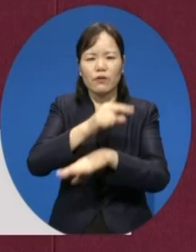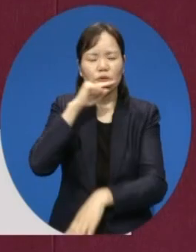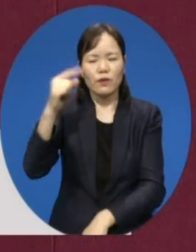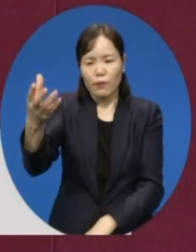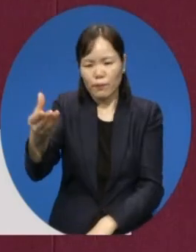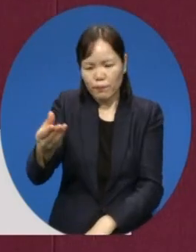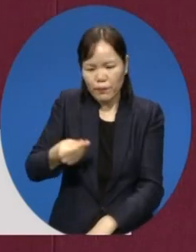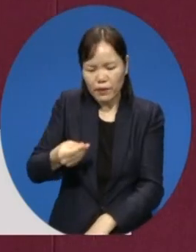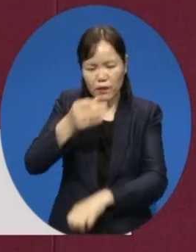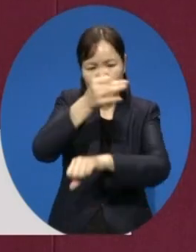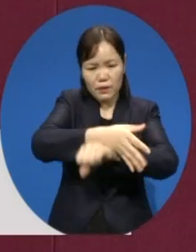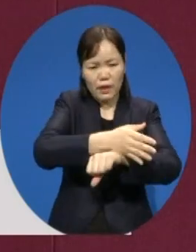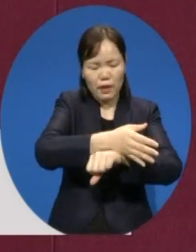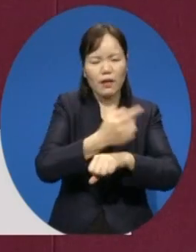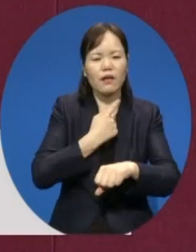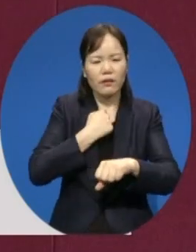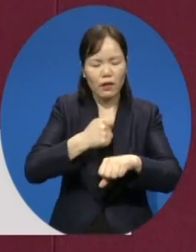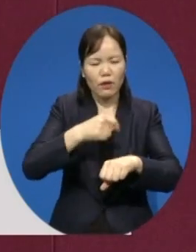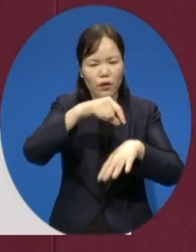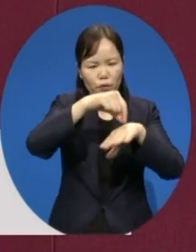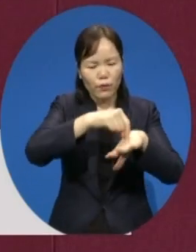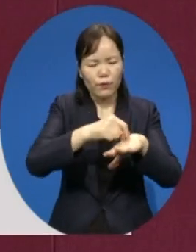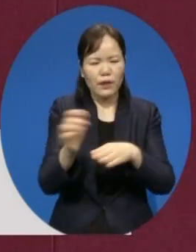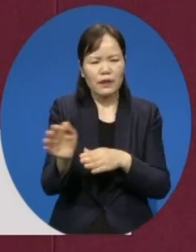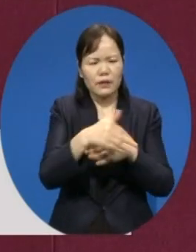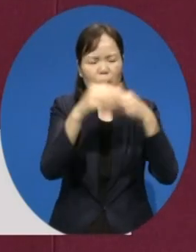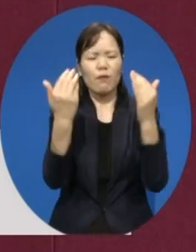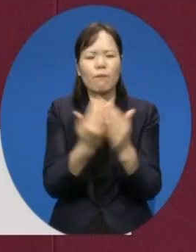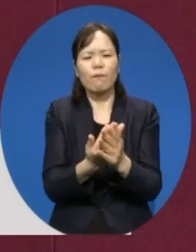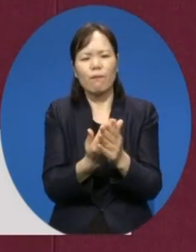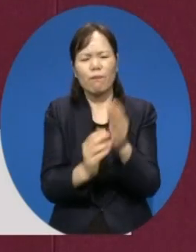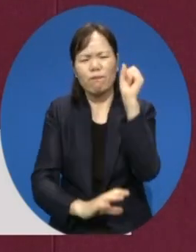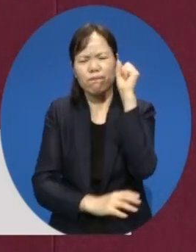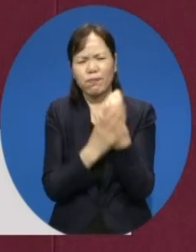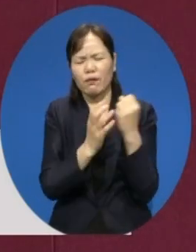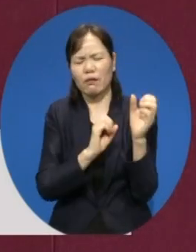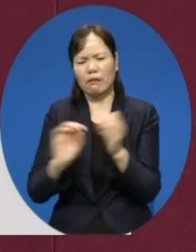고기 생선 모두 다 못 쓰게 되었습니다.